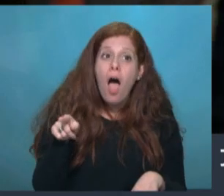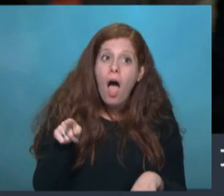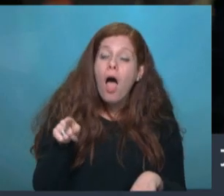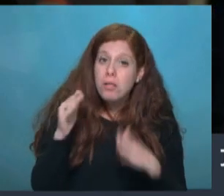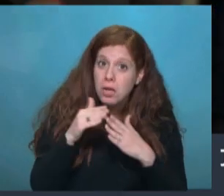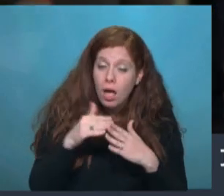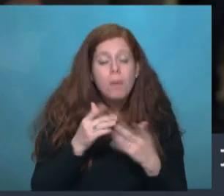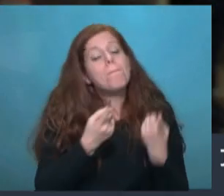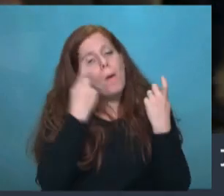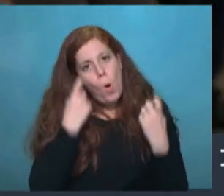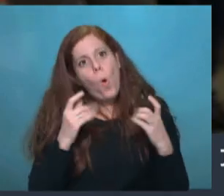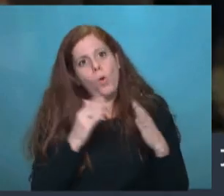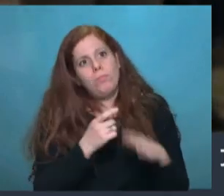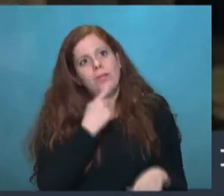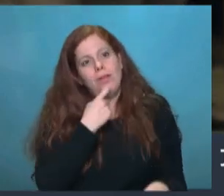במקור, אני מקריית אתא.